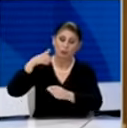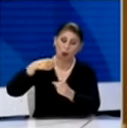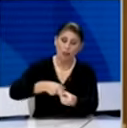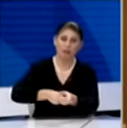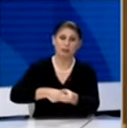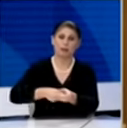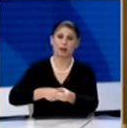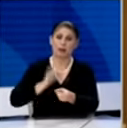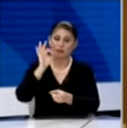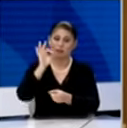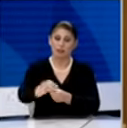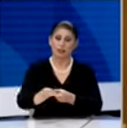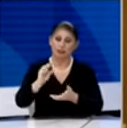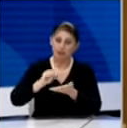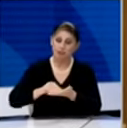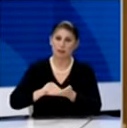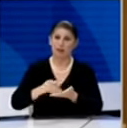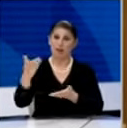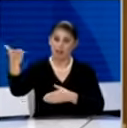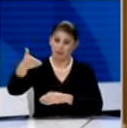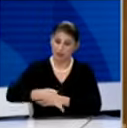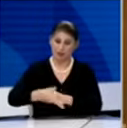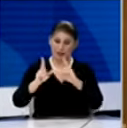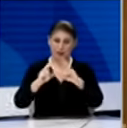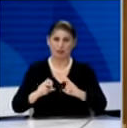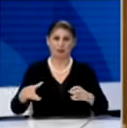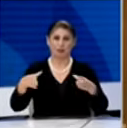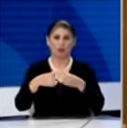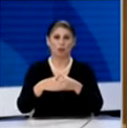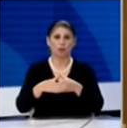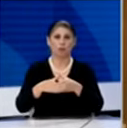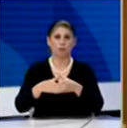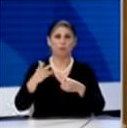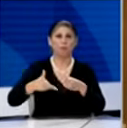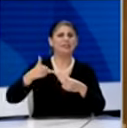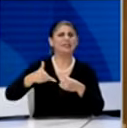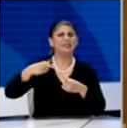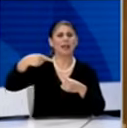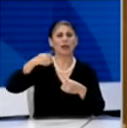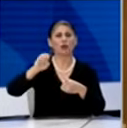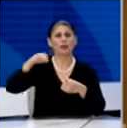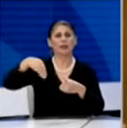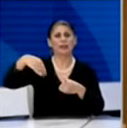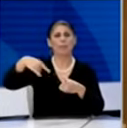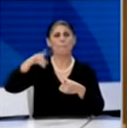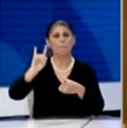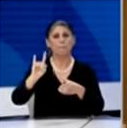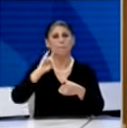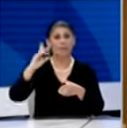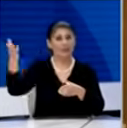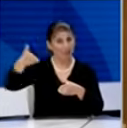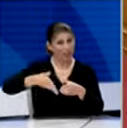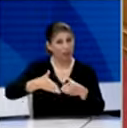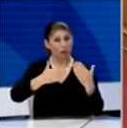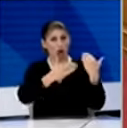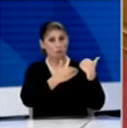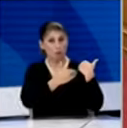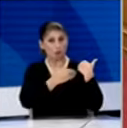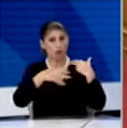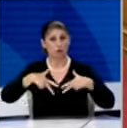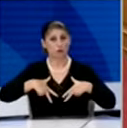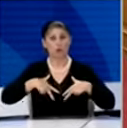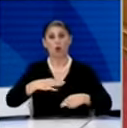επανάληψή του. Θα έρθετε στην Εξεταστική Επιτροπή για τα Τέμπη και θα έρθει ο αρμόδιος υπουργός σας,